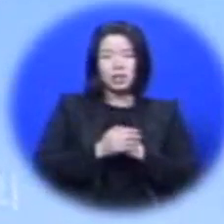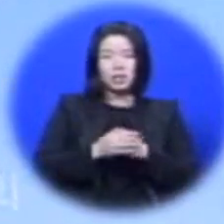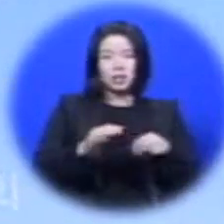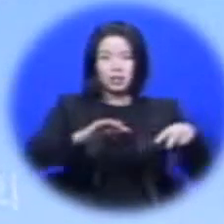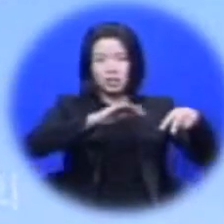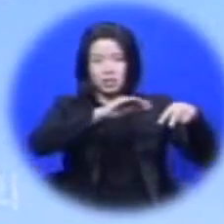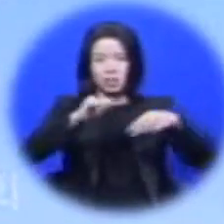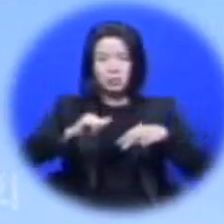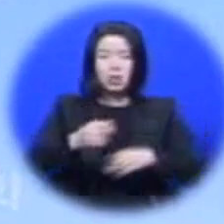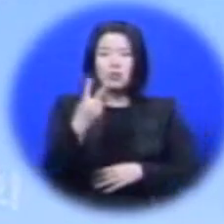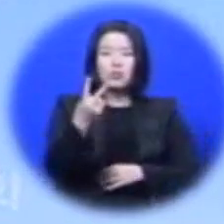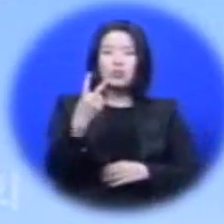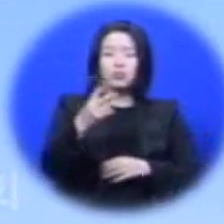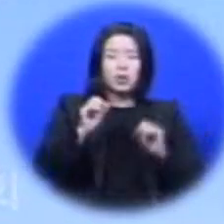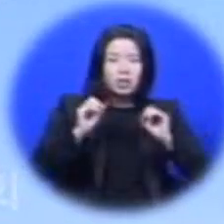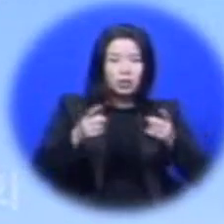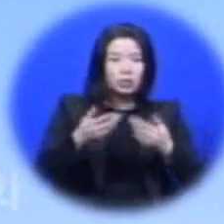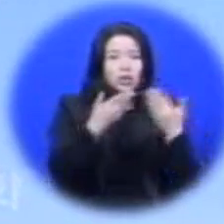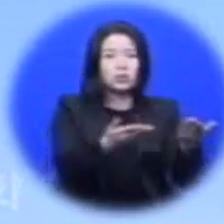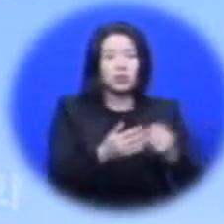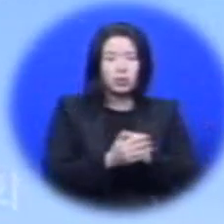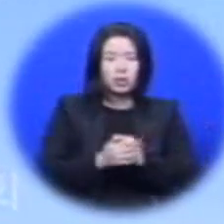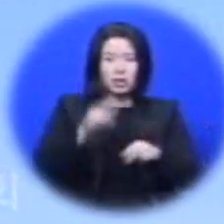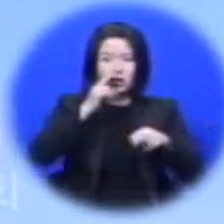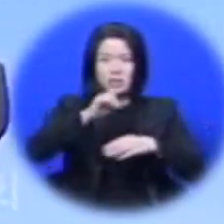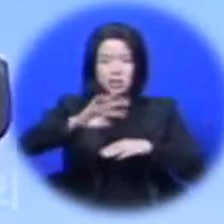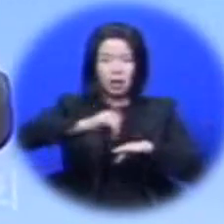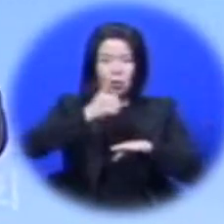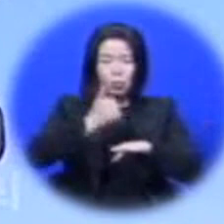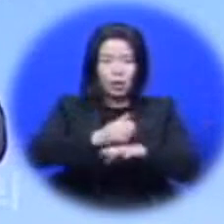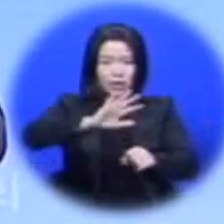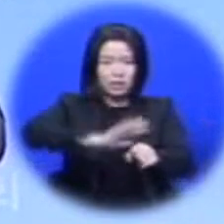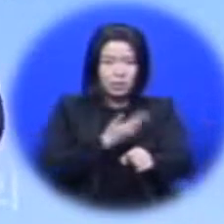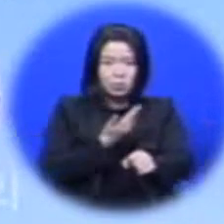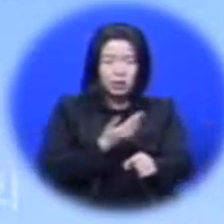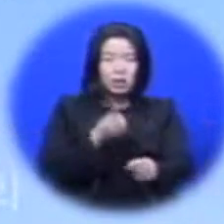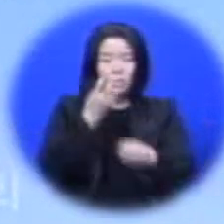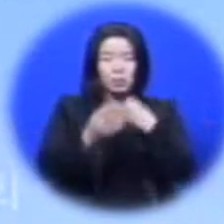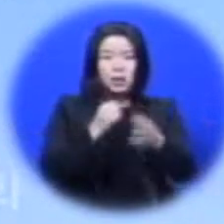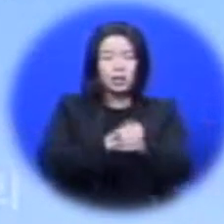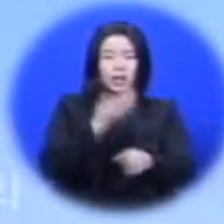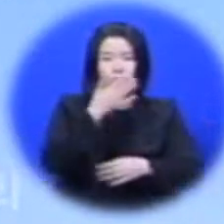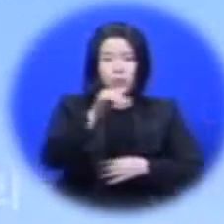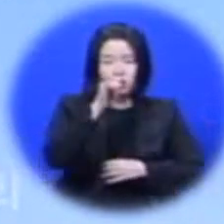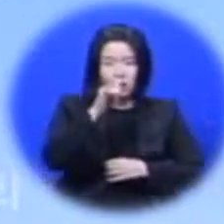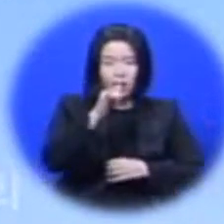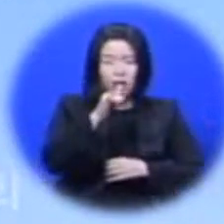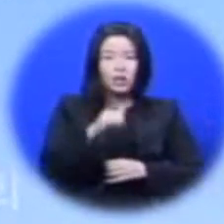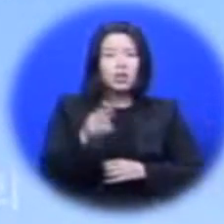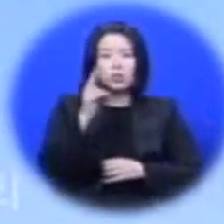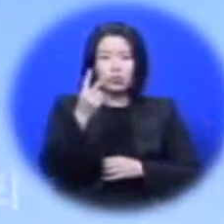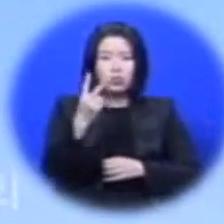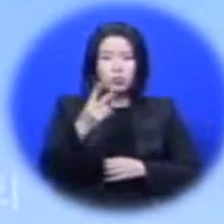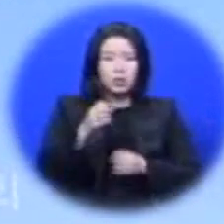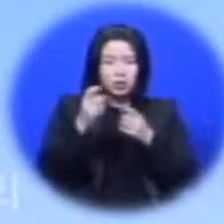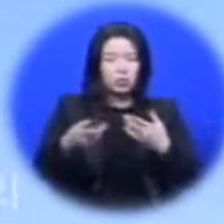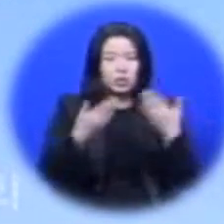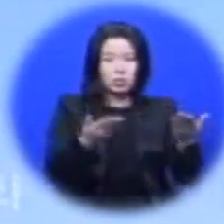사무엘이 두 번 기회를 줍니다. 사울 왕에게 잘못했다는 고백을 할 수 있는 두 번 다 사울 왕은